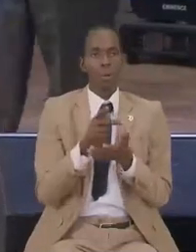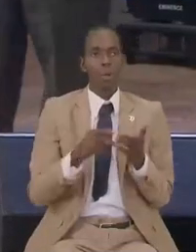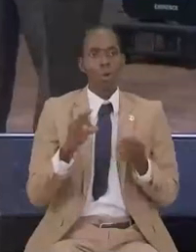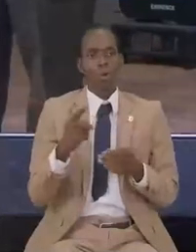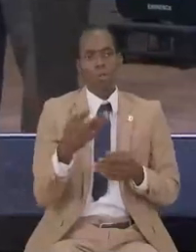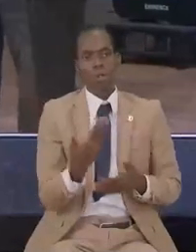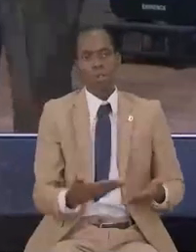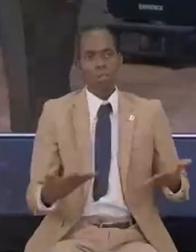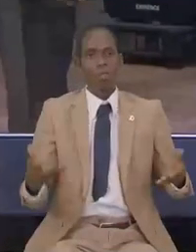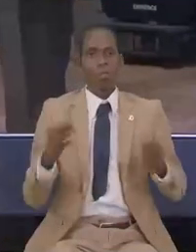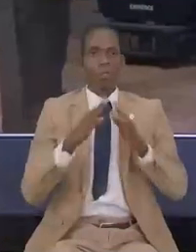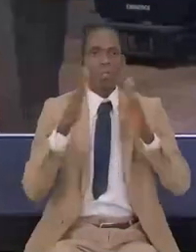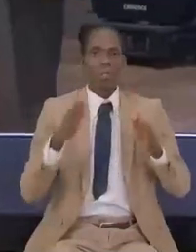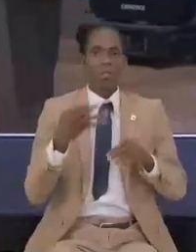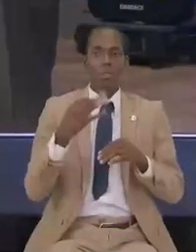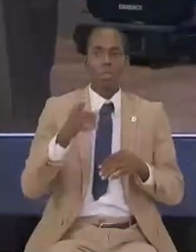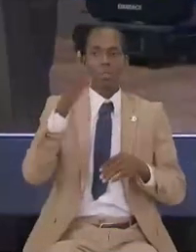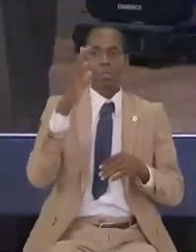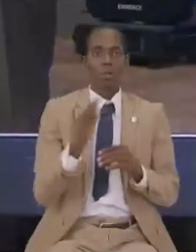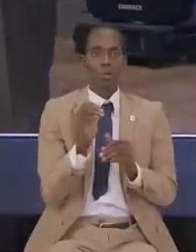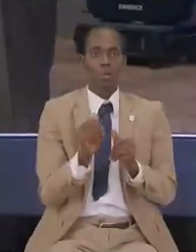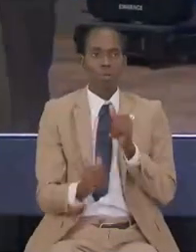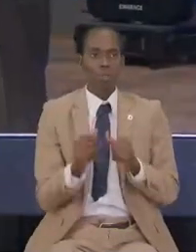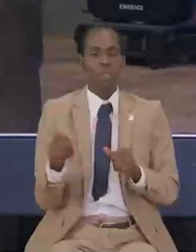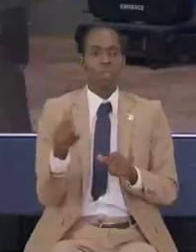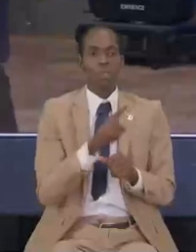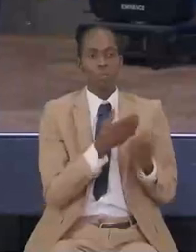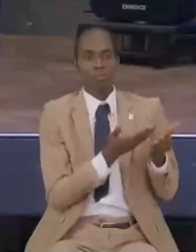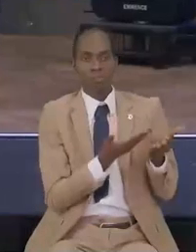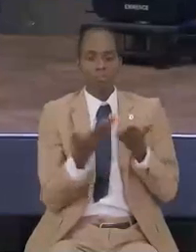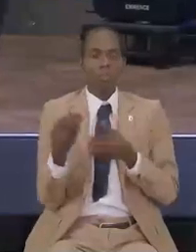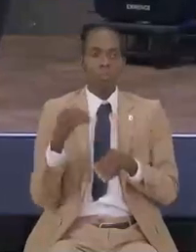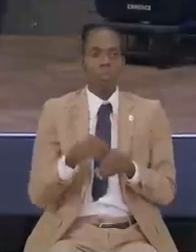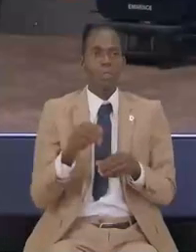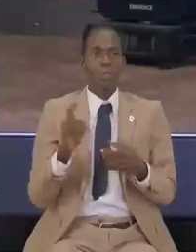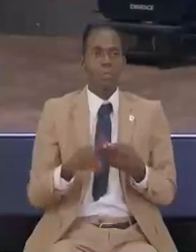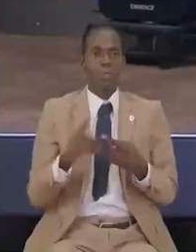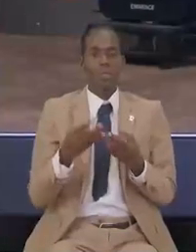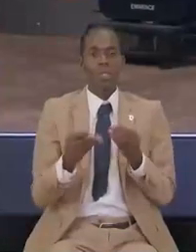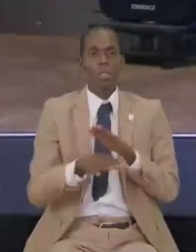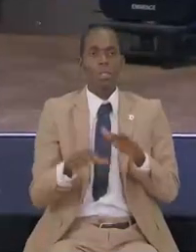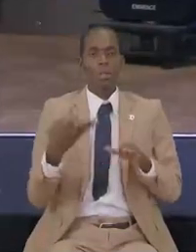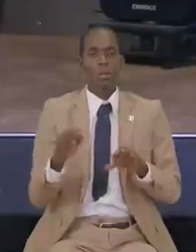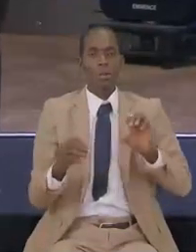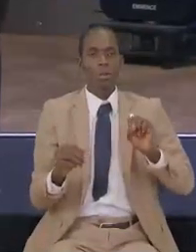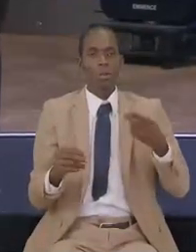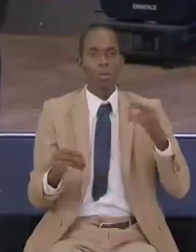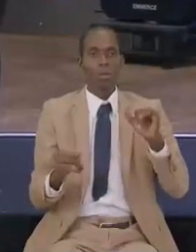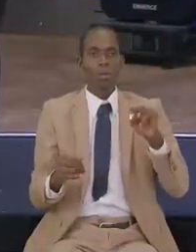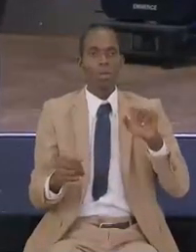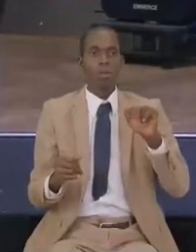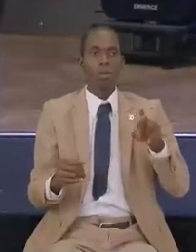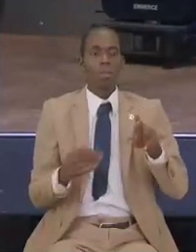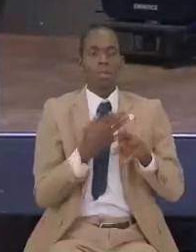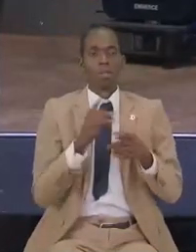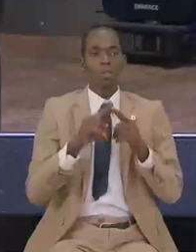de la maison de Dieu. Nebuchadnezzar emporta les ustensiles au pays de Chinéa dans la maison de